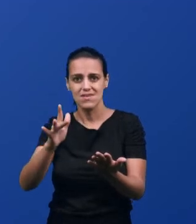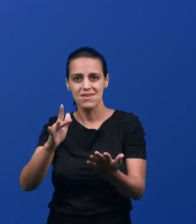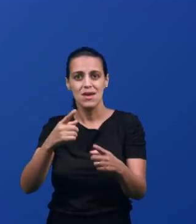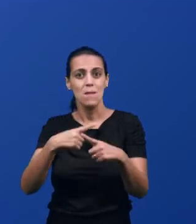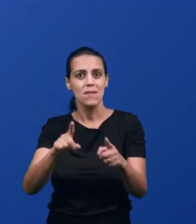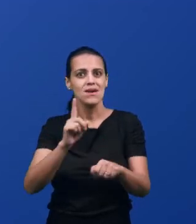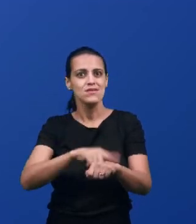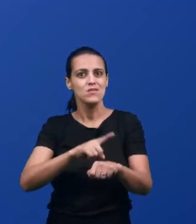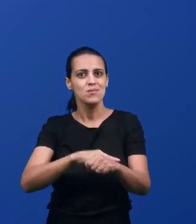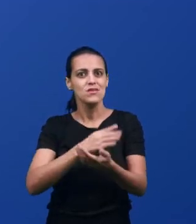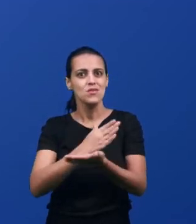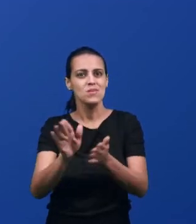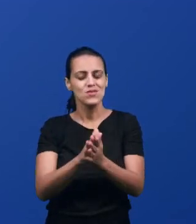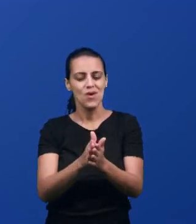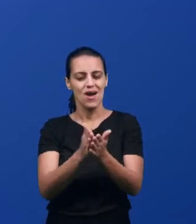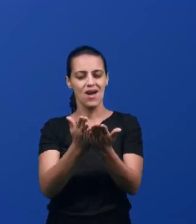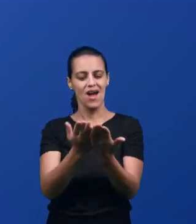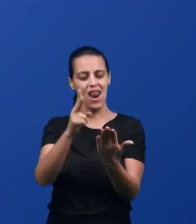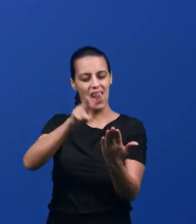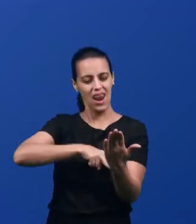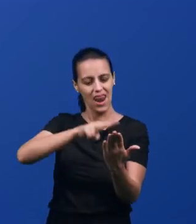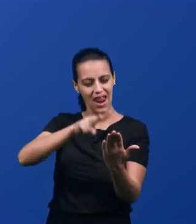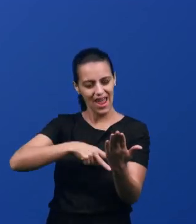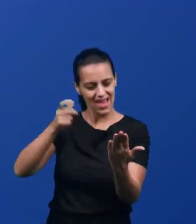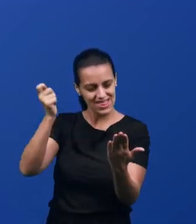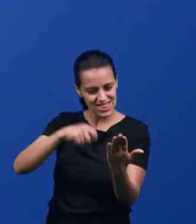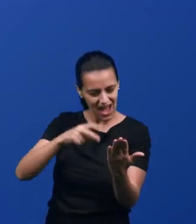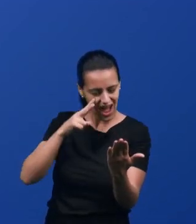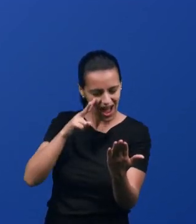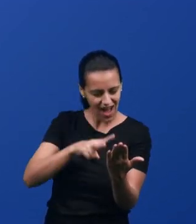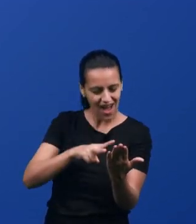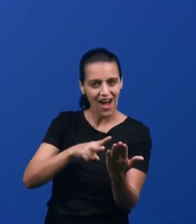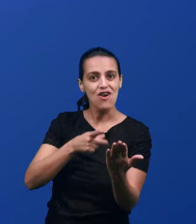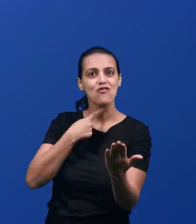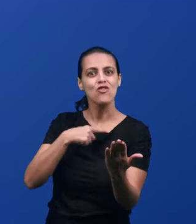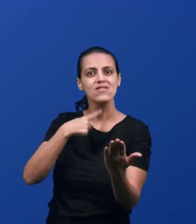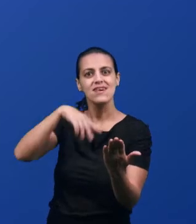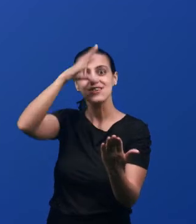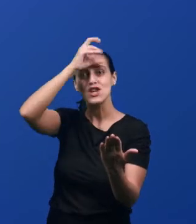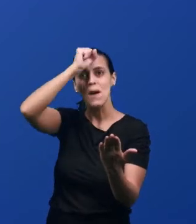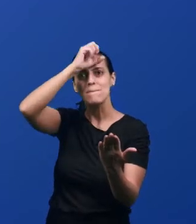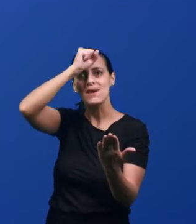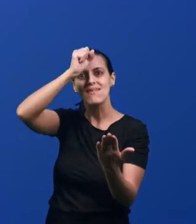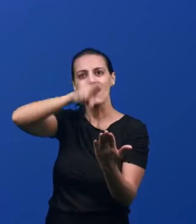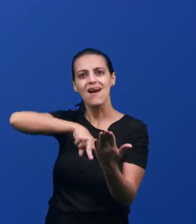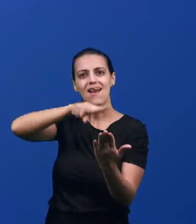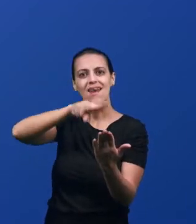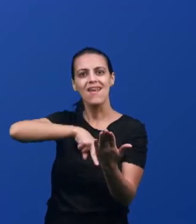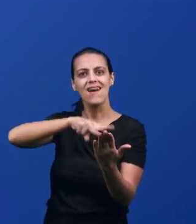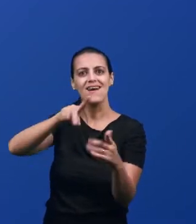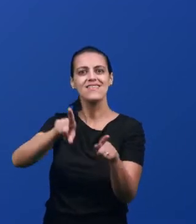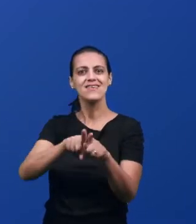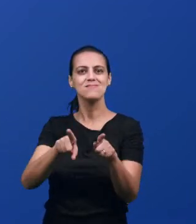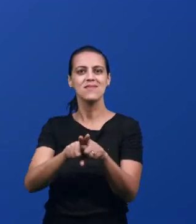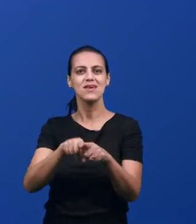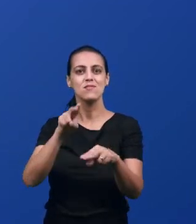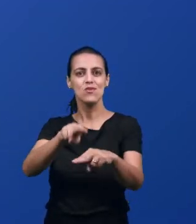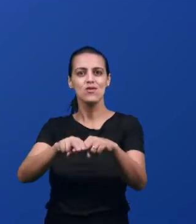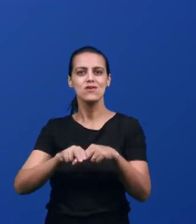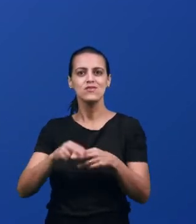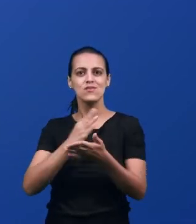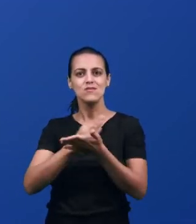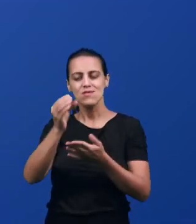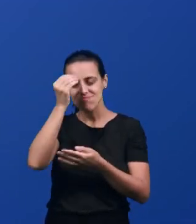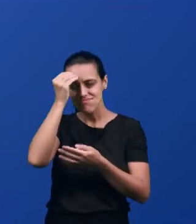lire. Quand la parole a été annoncée dans la langue maternelle des peuples, cela a stimulé l'apprentissage de la lecture, et ce